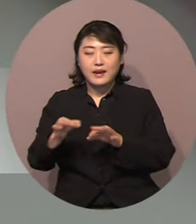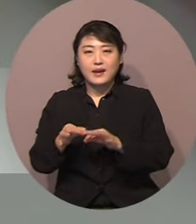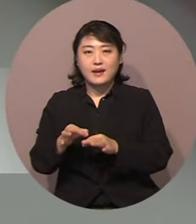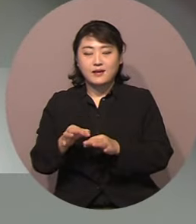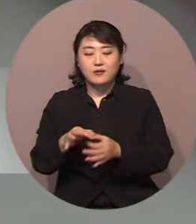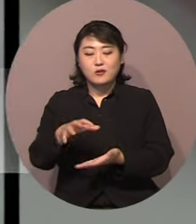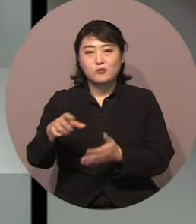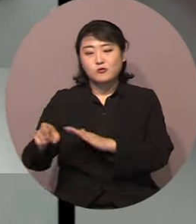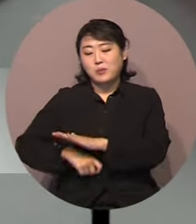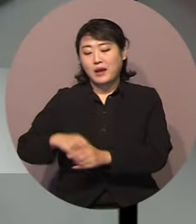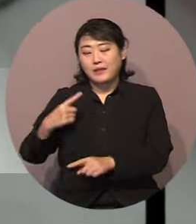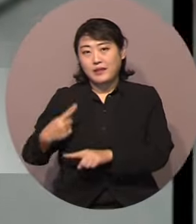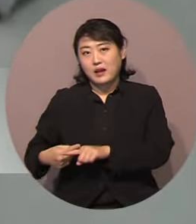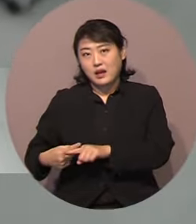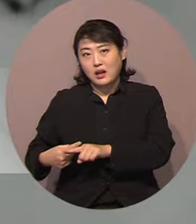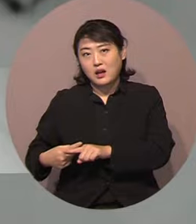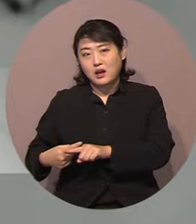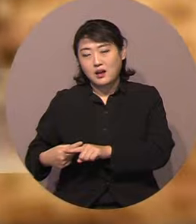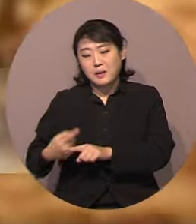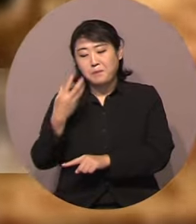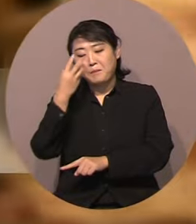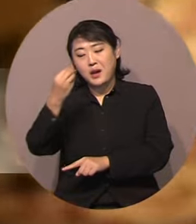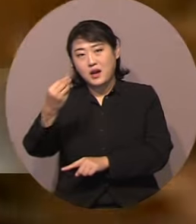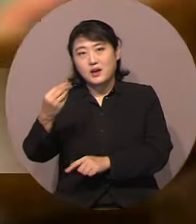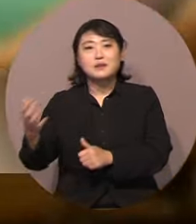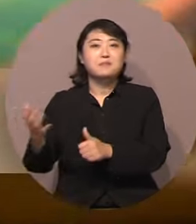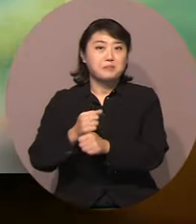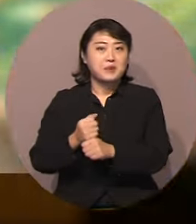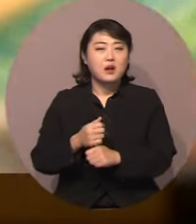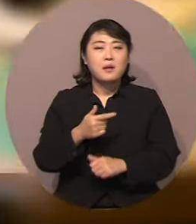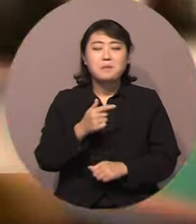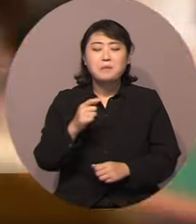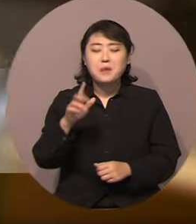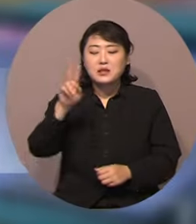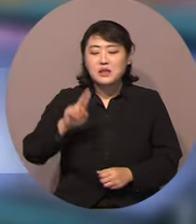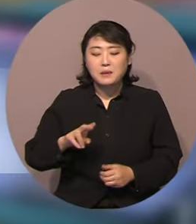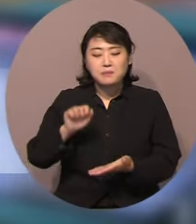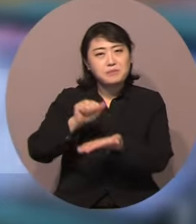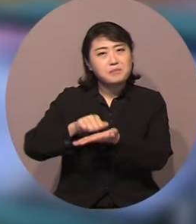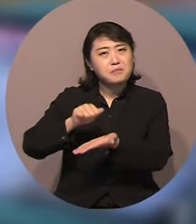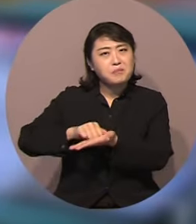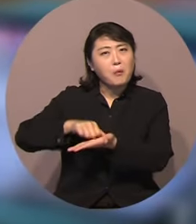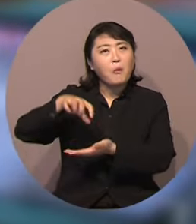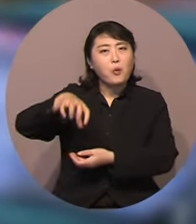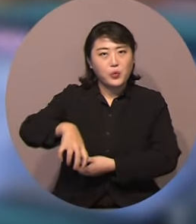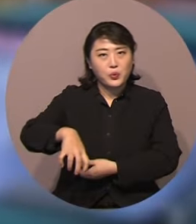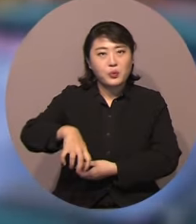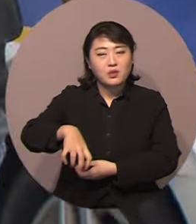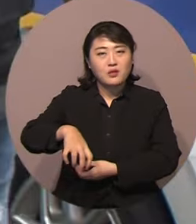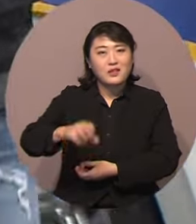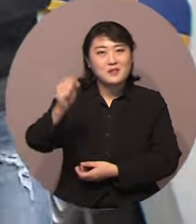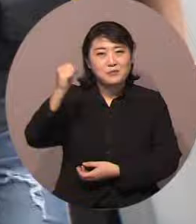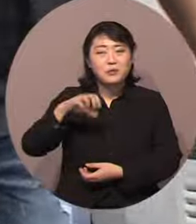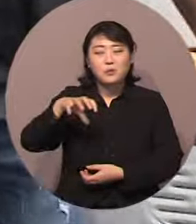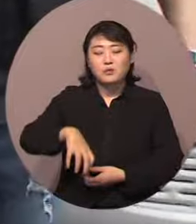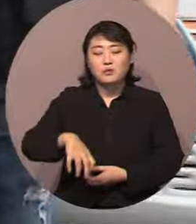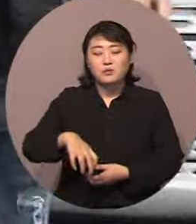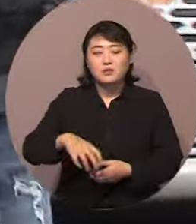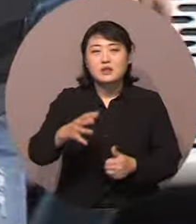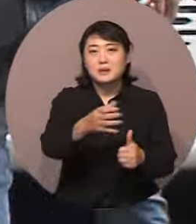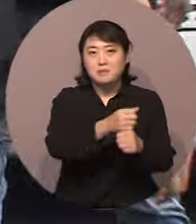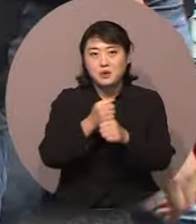벌리다가 현지 교민에게 발각됐고 결국 베트남의 한 카지노에서 경찰에 붙잡혀 범행 23일 만에